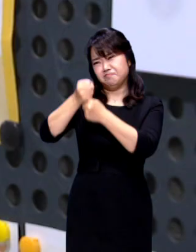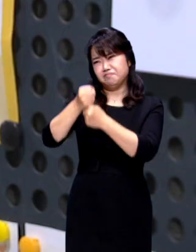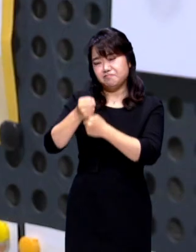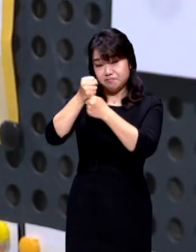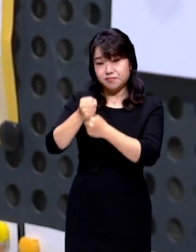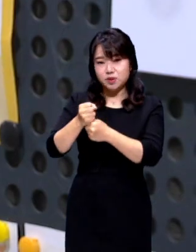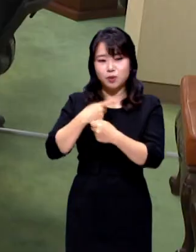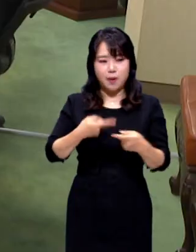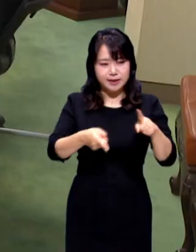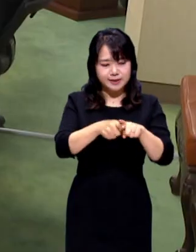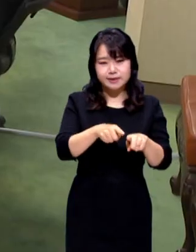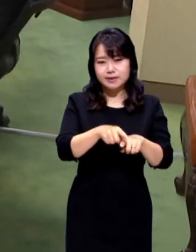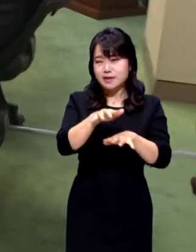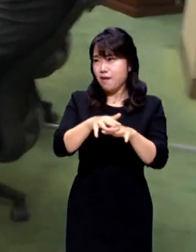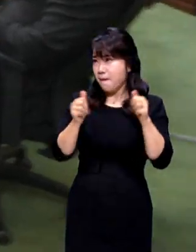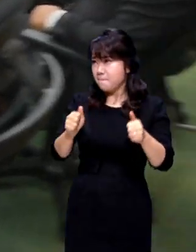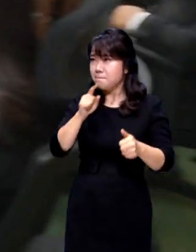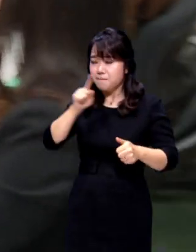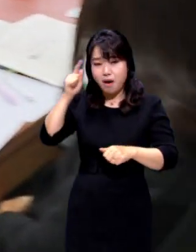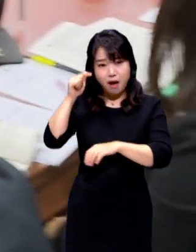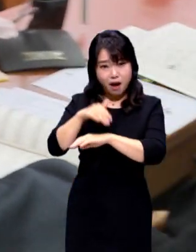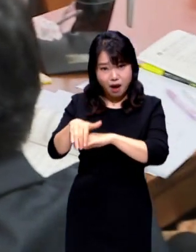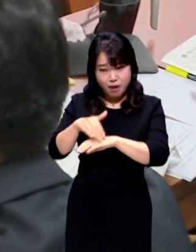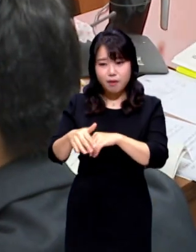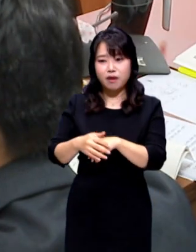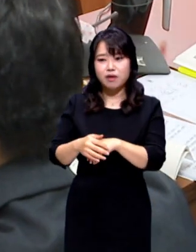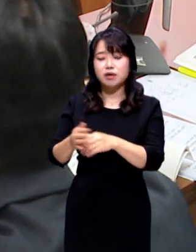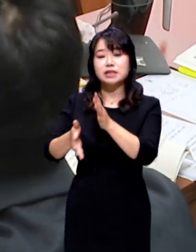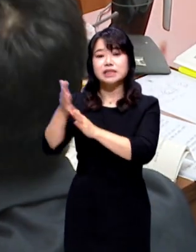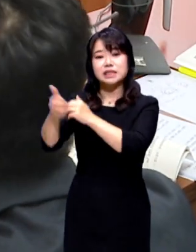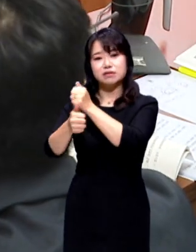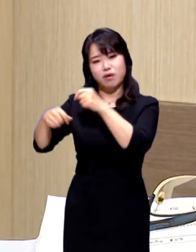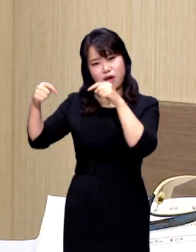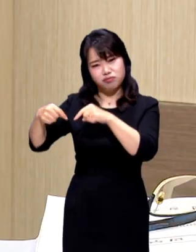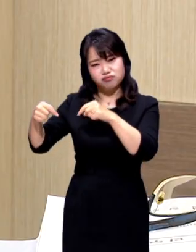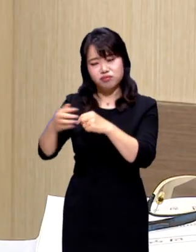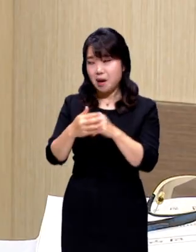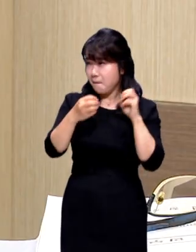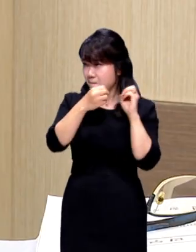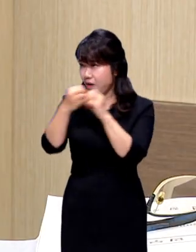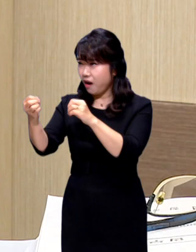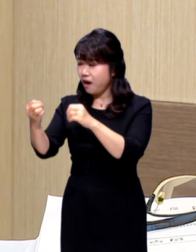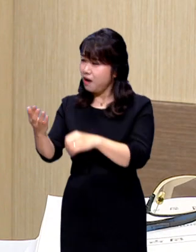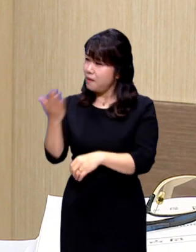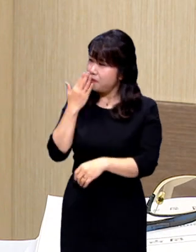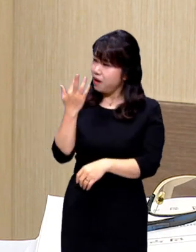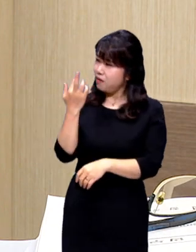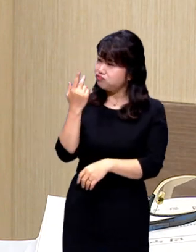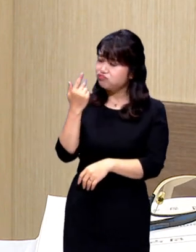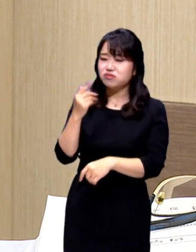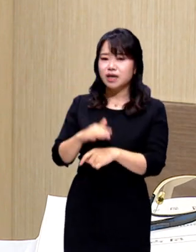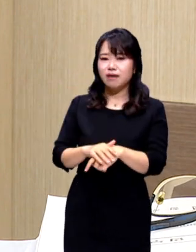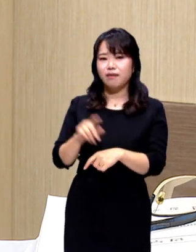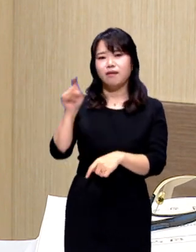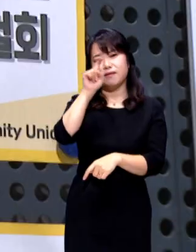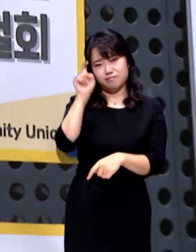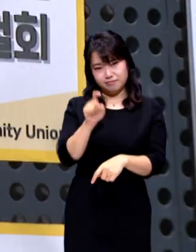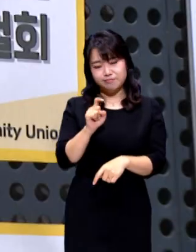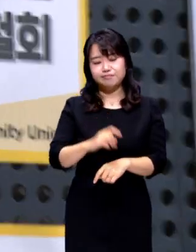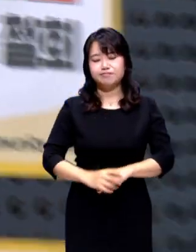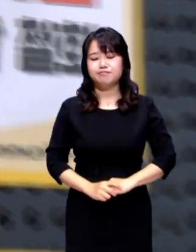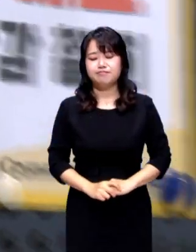등을 진행 중인 가운데 시의회에서 나온 공론화가 과연 흐름을 바꿀 수 있을지는 계속 지켜봐야 할